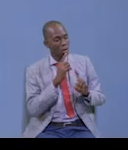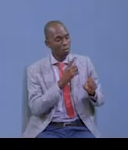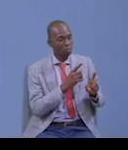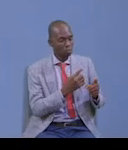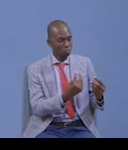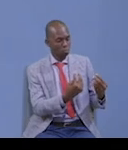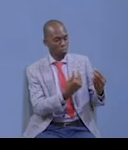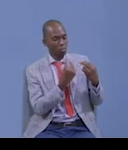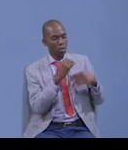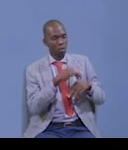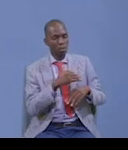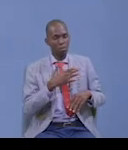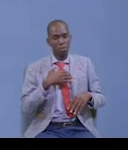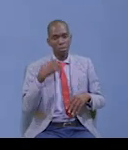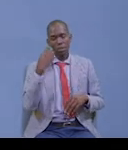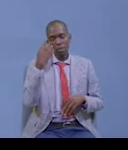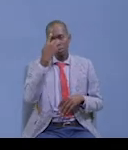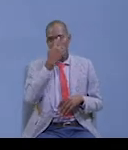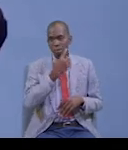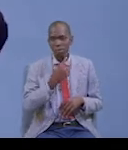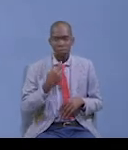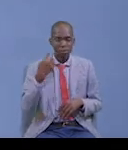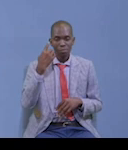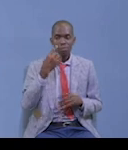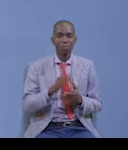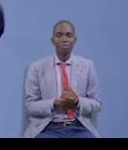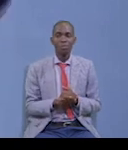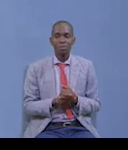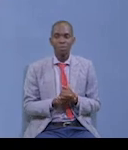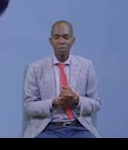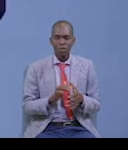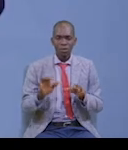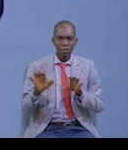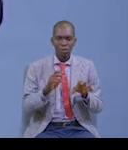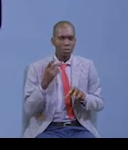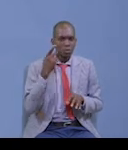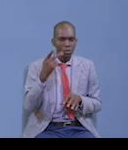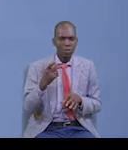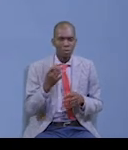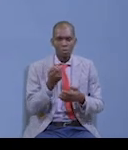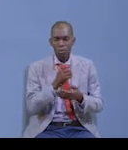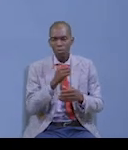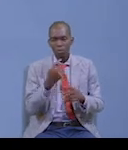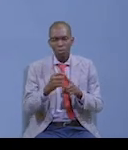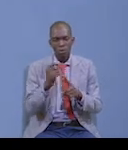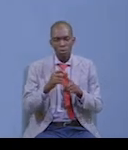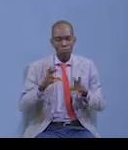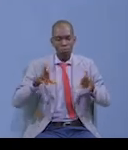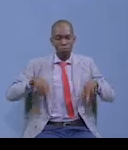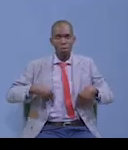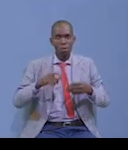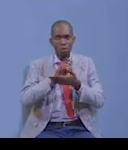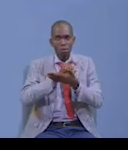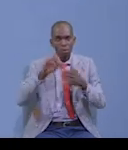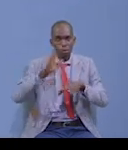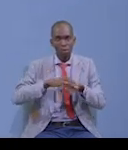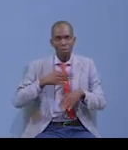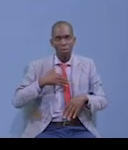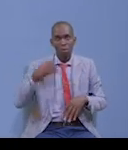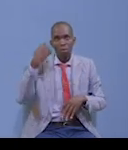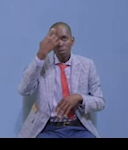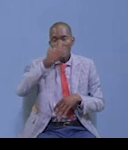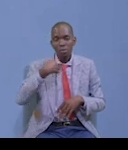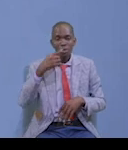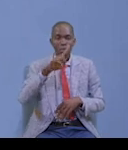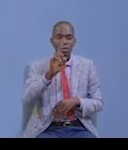అట్ మై ఫేస్. ఇదిగో నా ముఖం చూస్తే రాజీనామా అడగాలనిపిస్తుందా? యు సీ రిటైర్మెంట్ రిచింగ్ ఆన్ మై ఫేస్. నా ముఖం మీదకి ఏమైనా పదవి